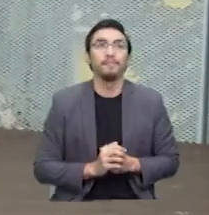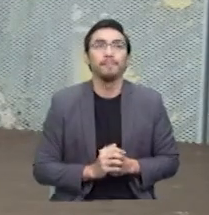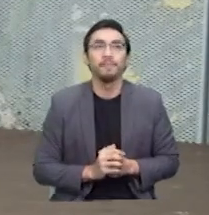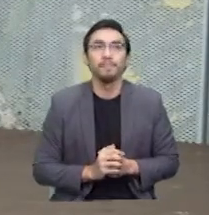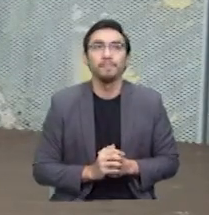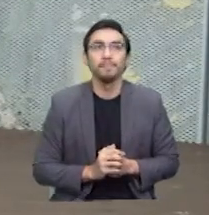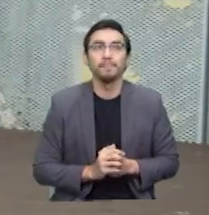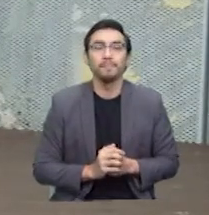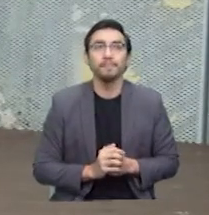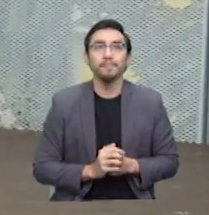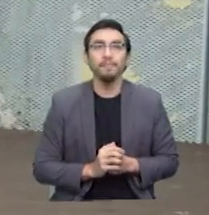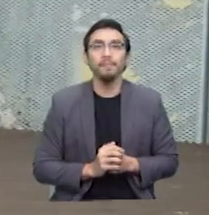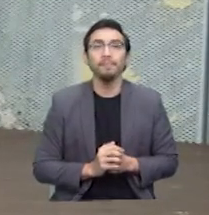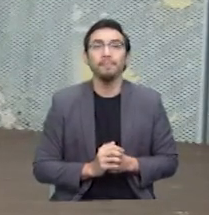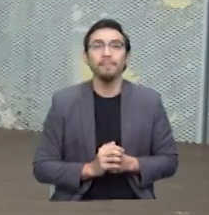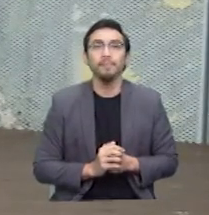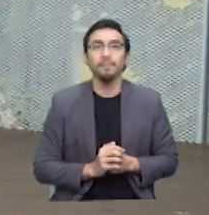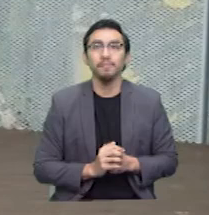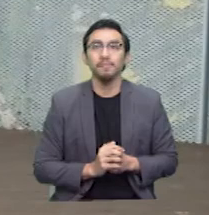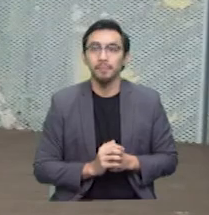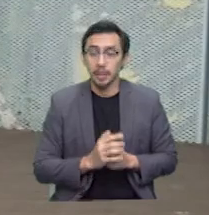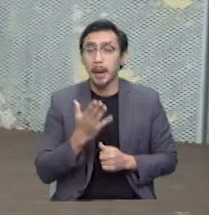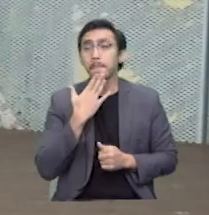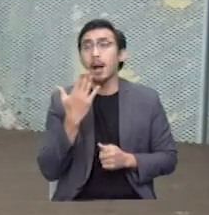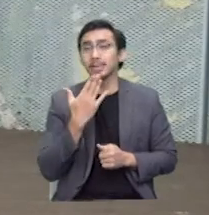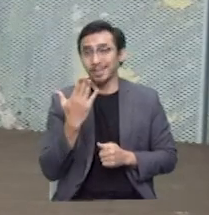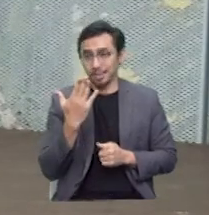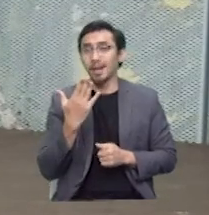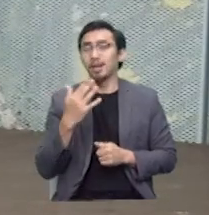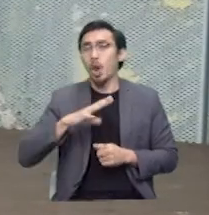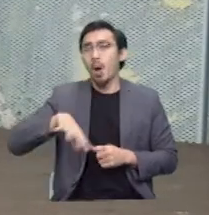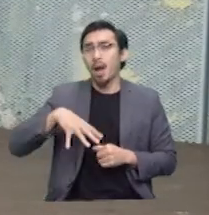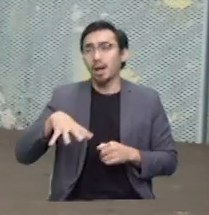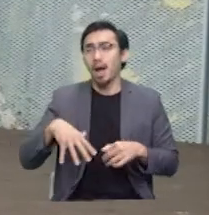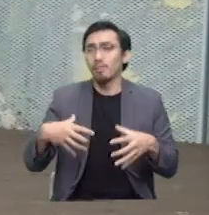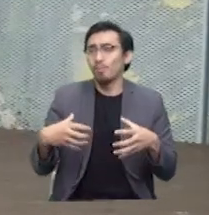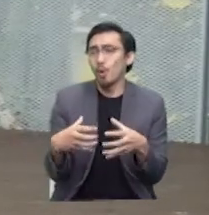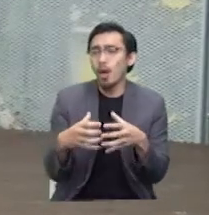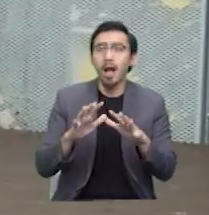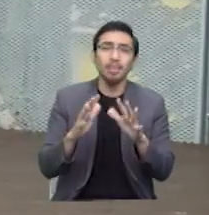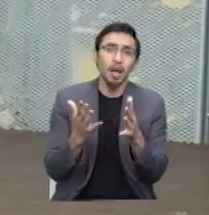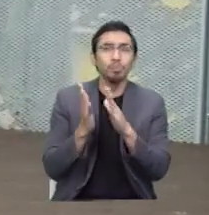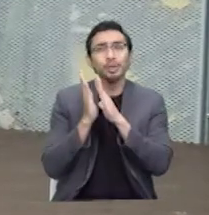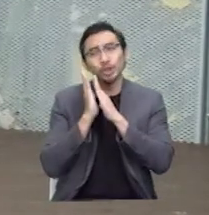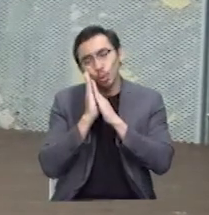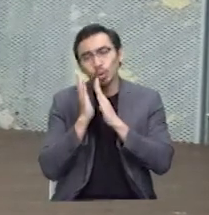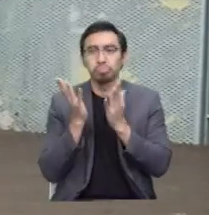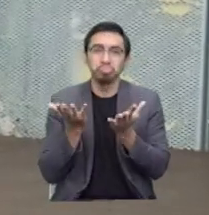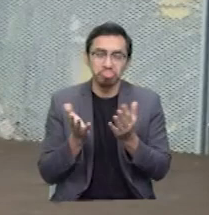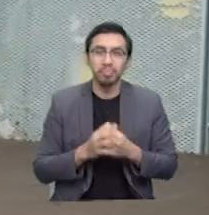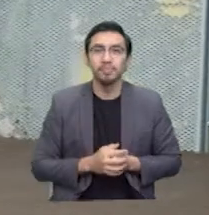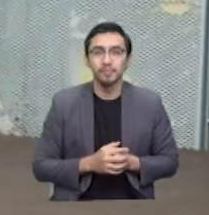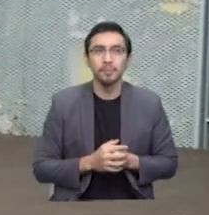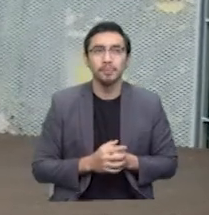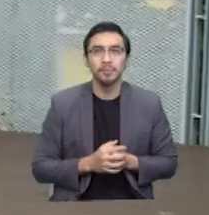Biasanya sih kalau nggak kumpul sama keluarga, ya tidur aja sih, Kak. Kalau tahun baru nggak jadi. Enggak sih, Kak. Nggak